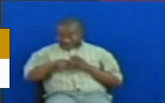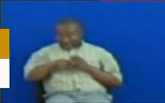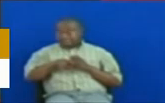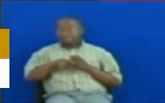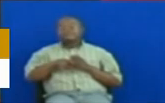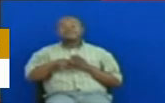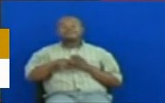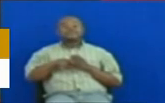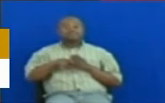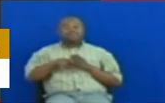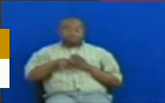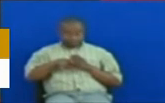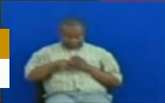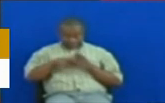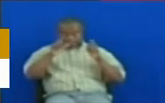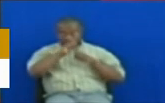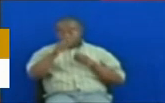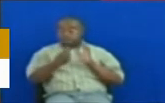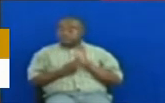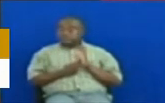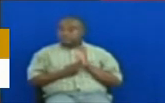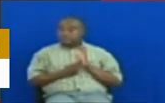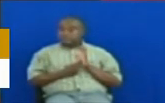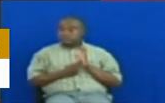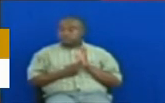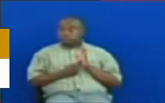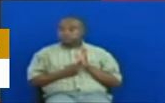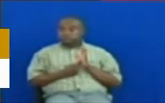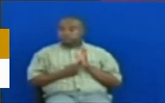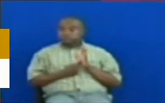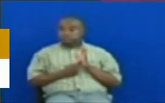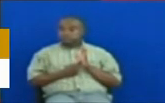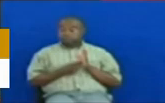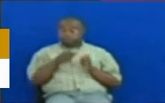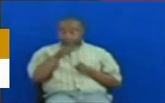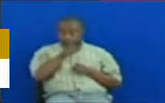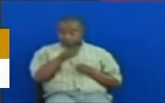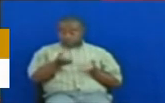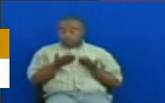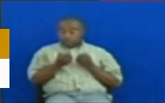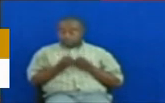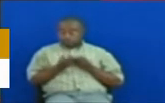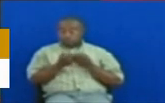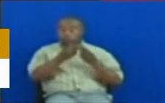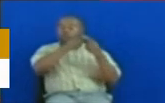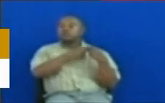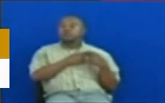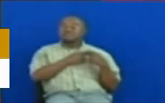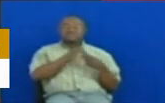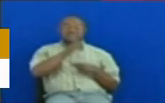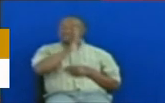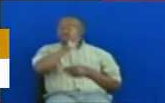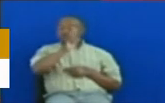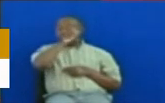6 chini ya functions of authority, ili kuleta accountability badala kumpa mtu